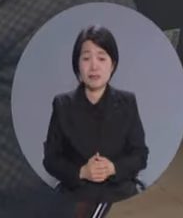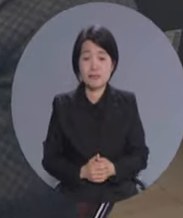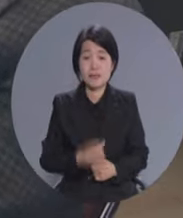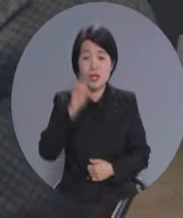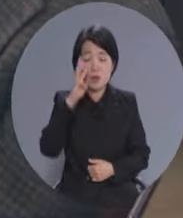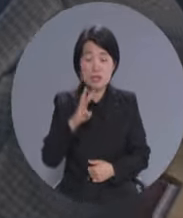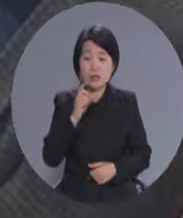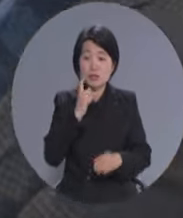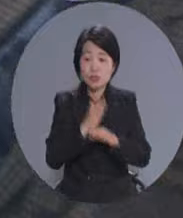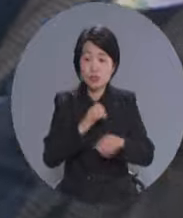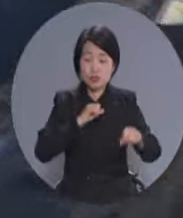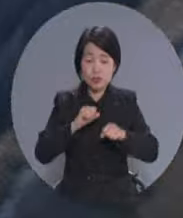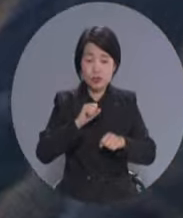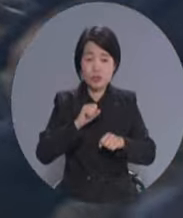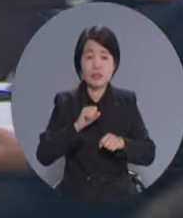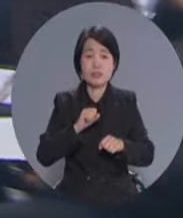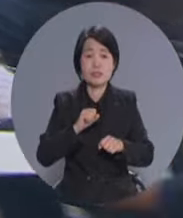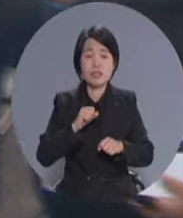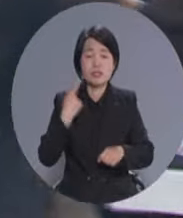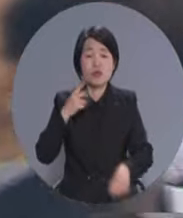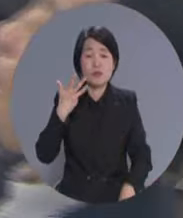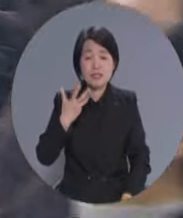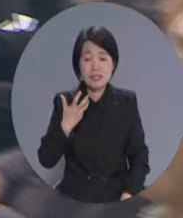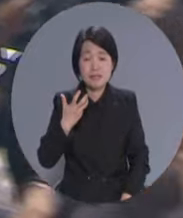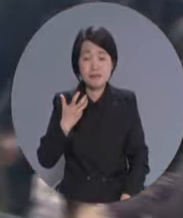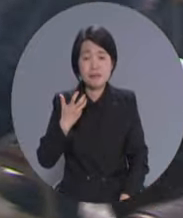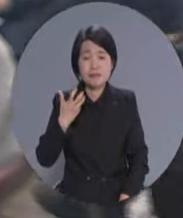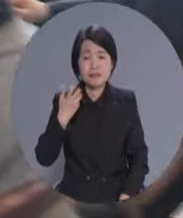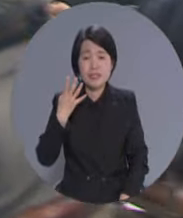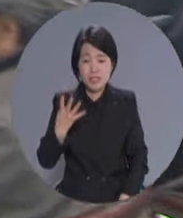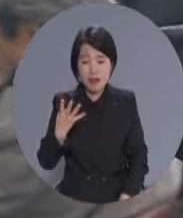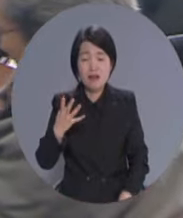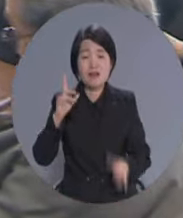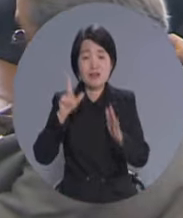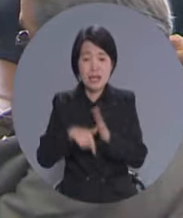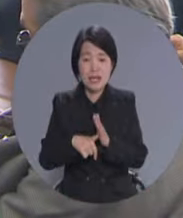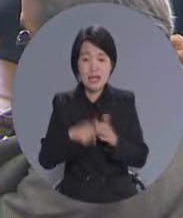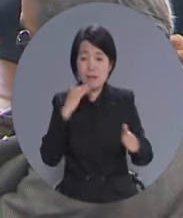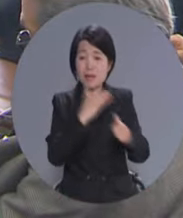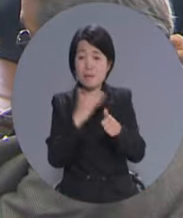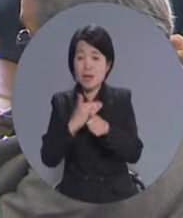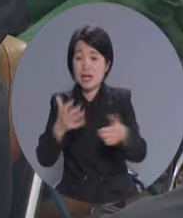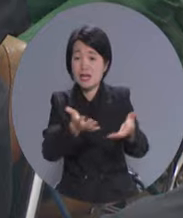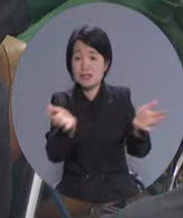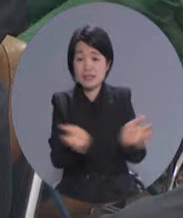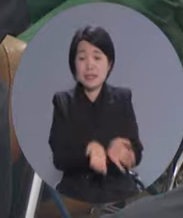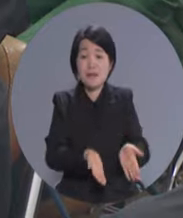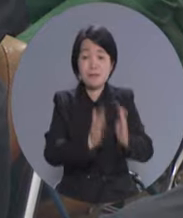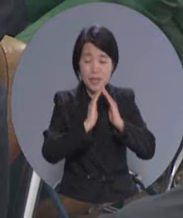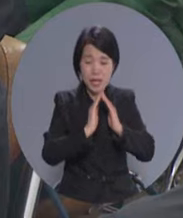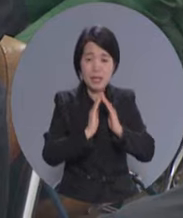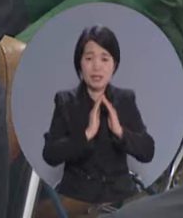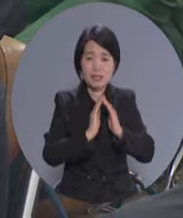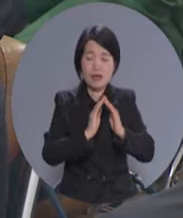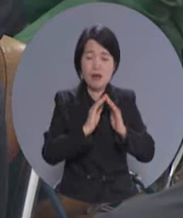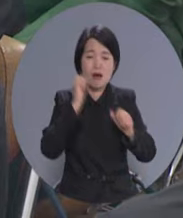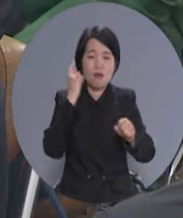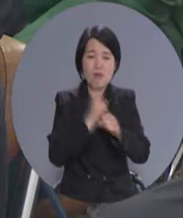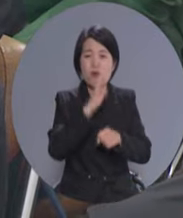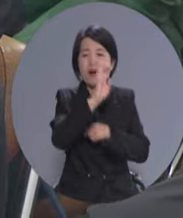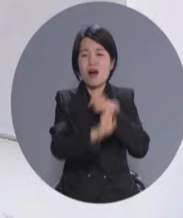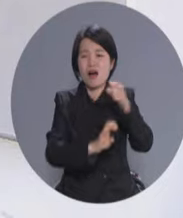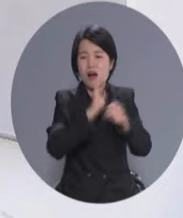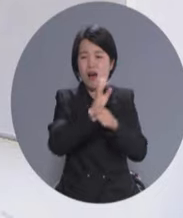광주항쟁 4년째인 1984년 3월 24일 이들 해직 언론인들이 협의회를 결성한지 40년이